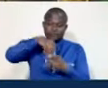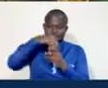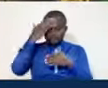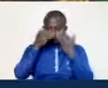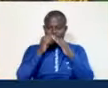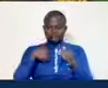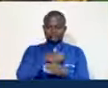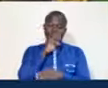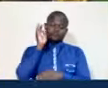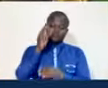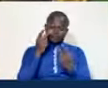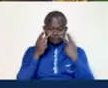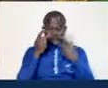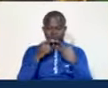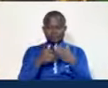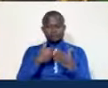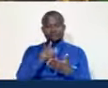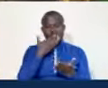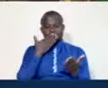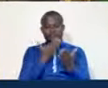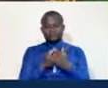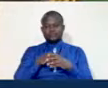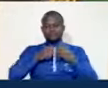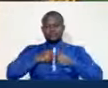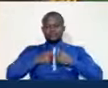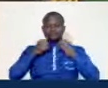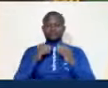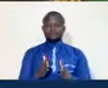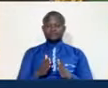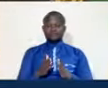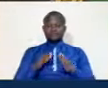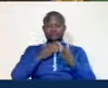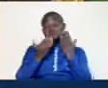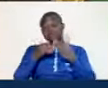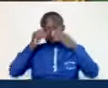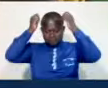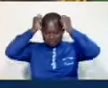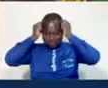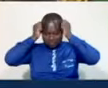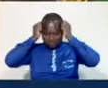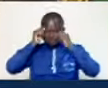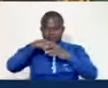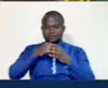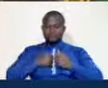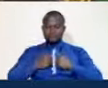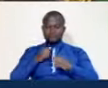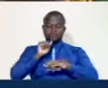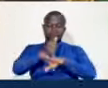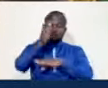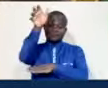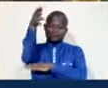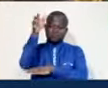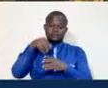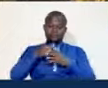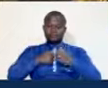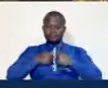kugira ngo bazarebe ibyo dufite byiza by'u Rwanda. Hari ingofero wenda twandikaho u Rwanda, tugashyiraho idarapo ry'u